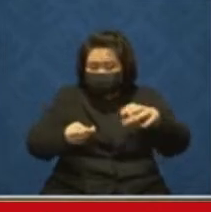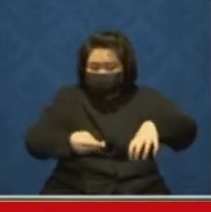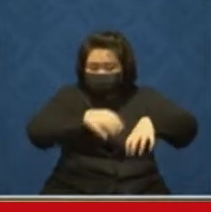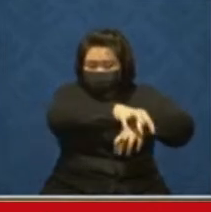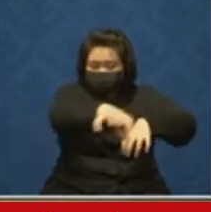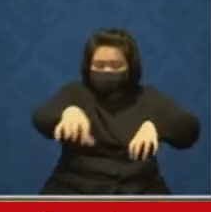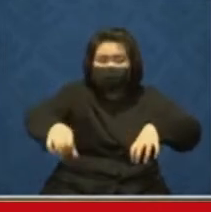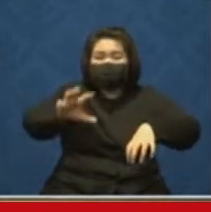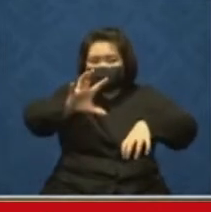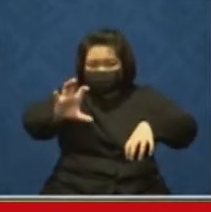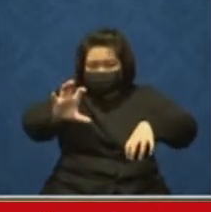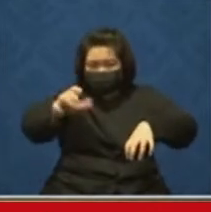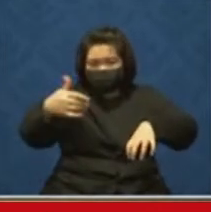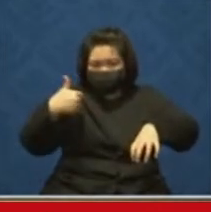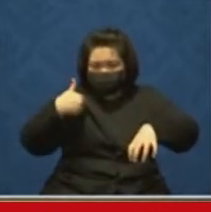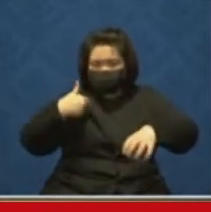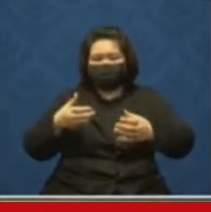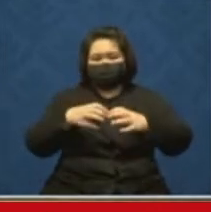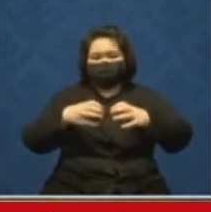แ่งเป็น 2 กลุมด้กัน